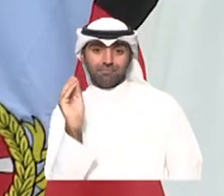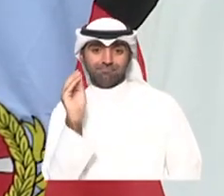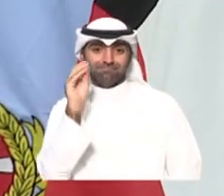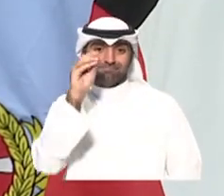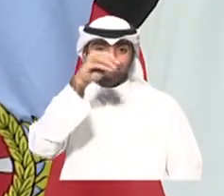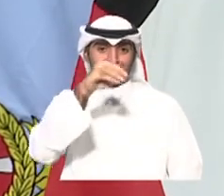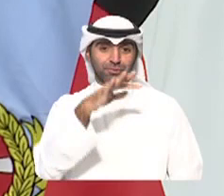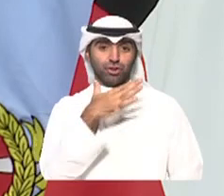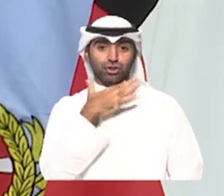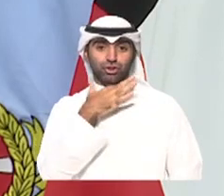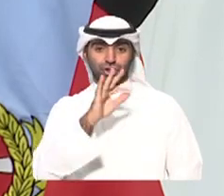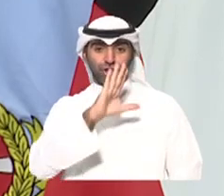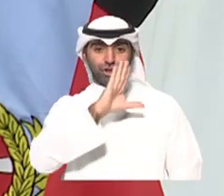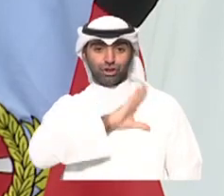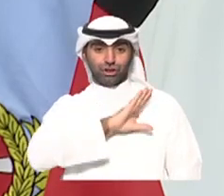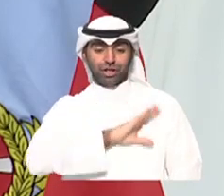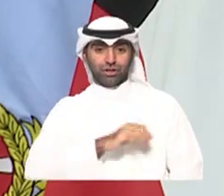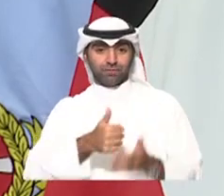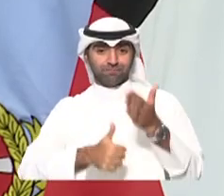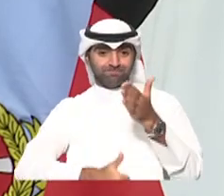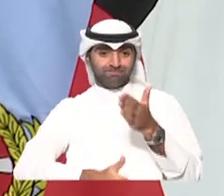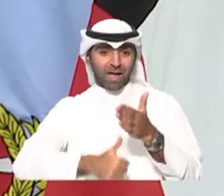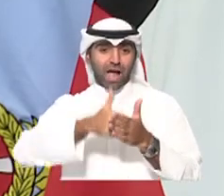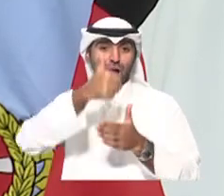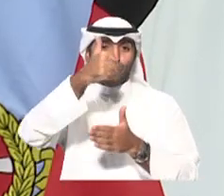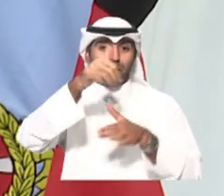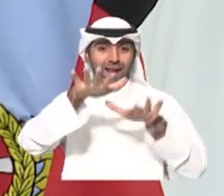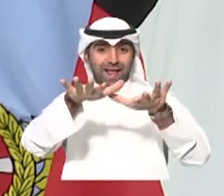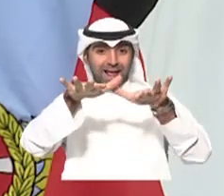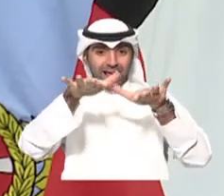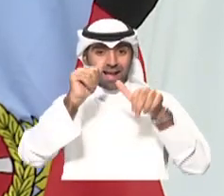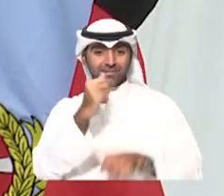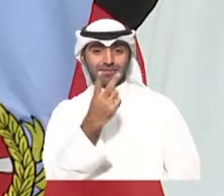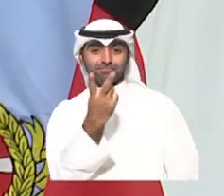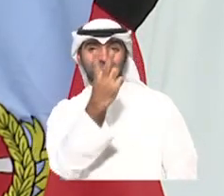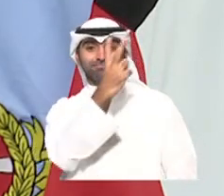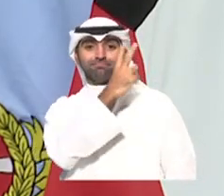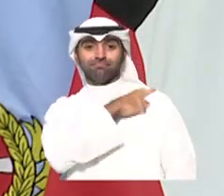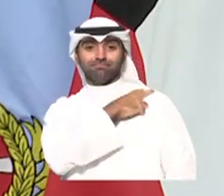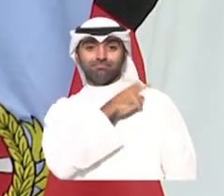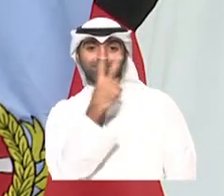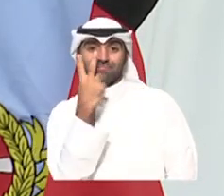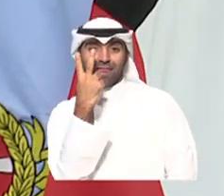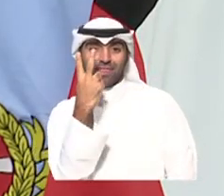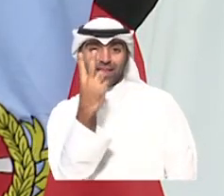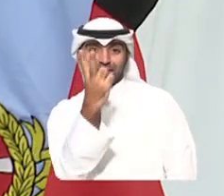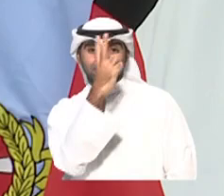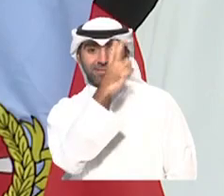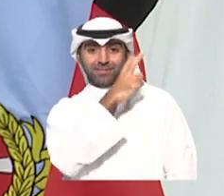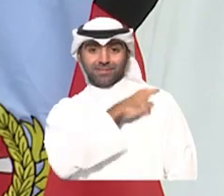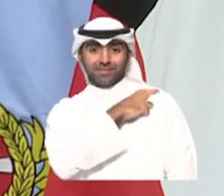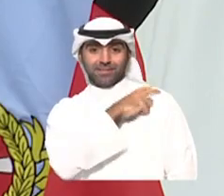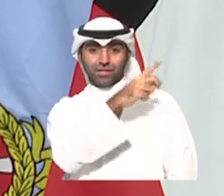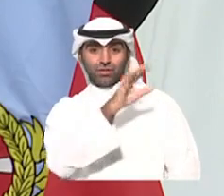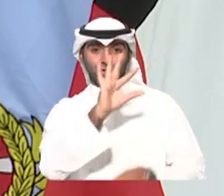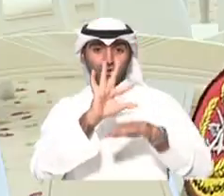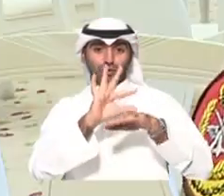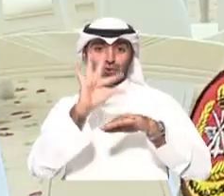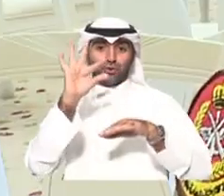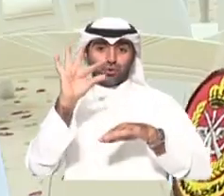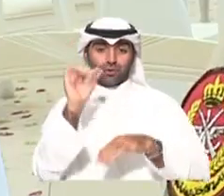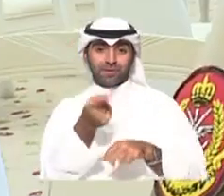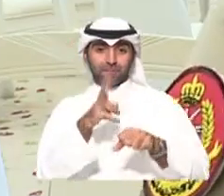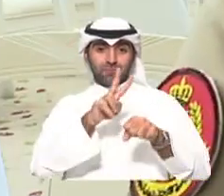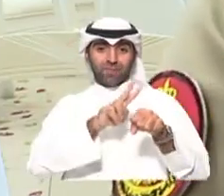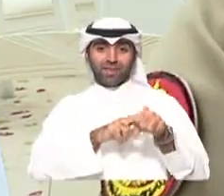الأعمار راح تكون من 18 إلى 26 بالنسبة للتخصصات اللي هي الإدارية، أما التخصصات الفنية فالقانون سمح لنا أن احنا نزيد عن 26 سنة.